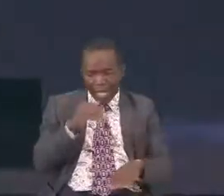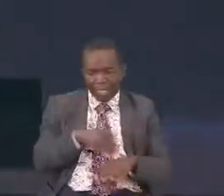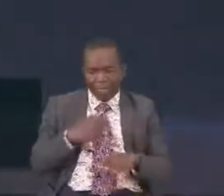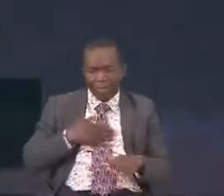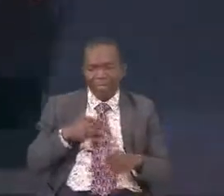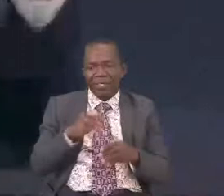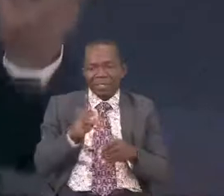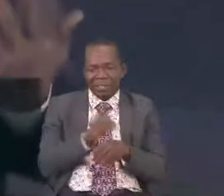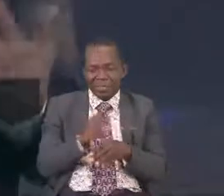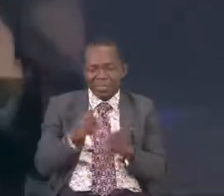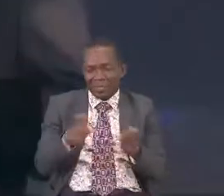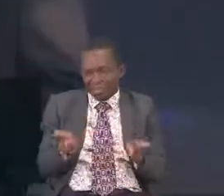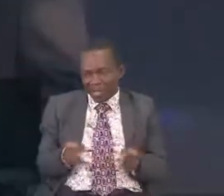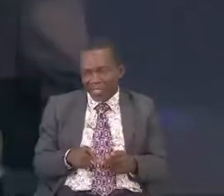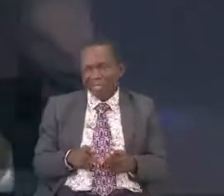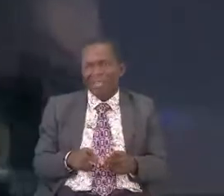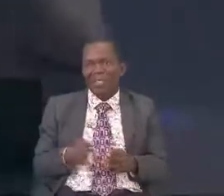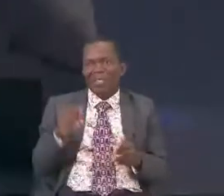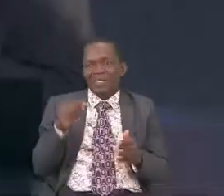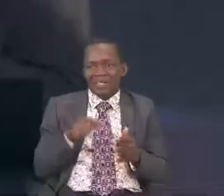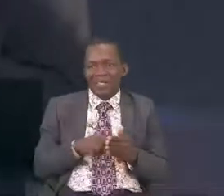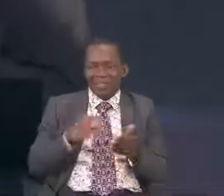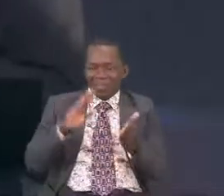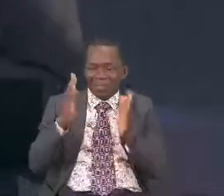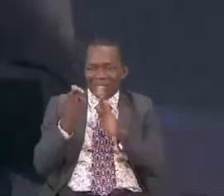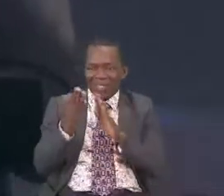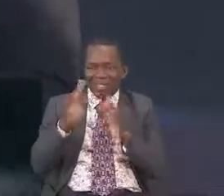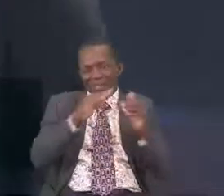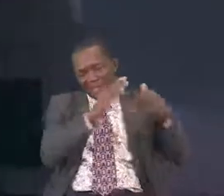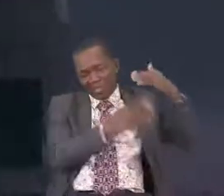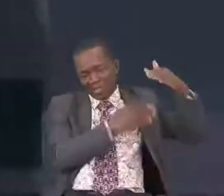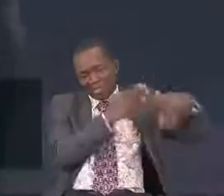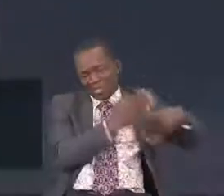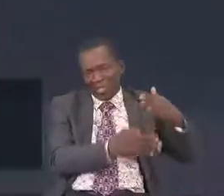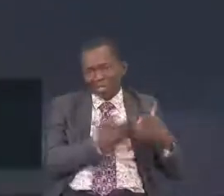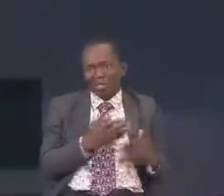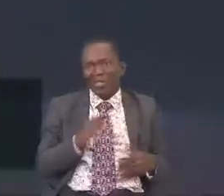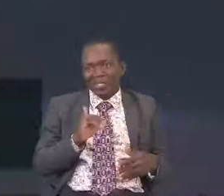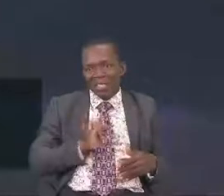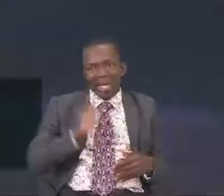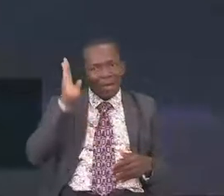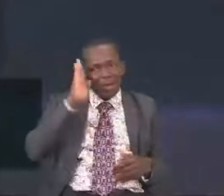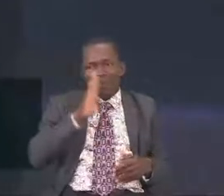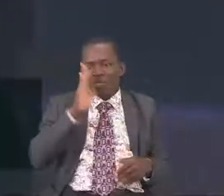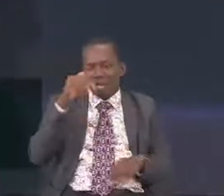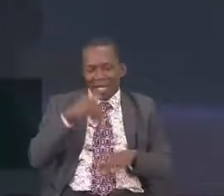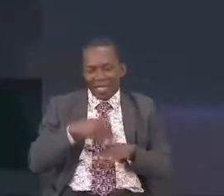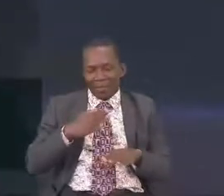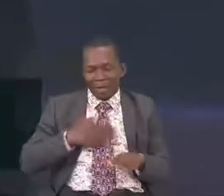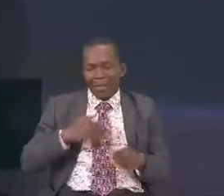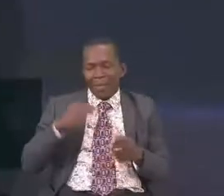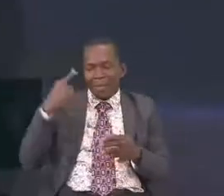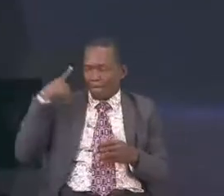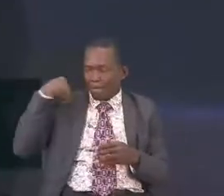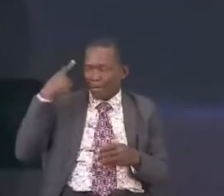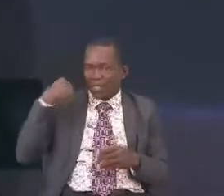La génération présente, nous chantons, je serai à mon poste,